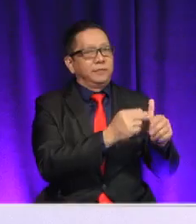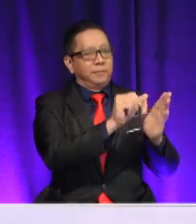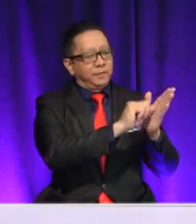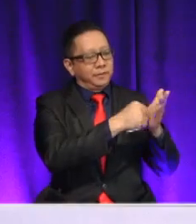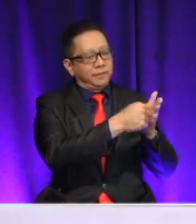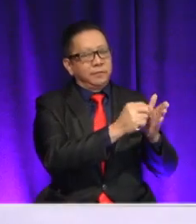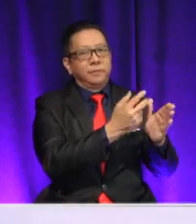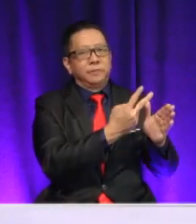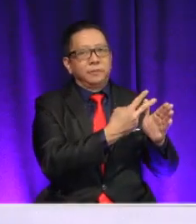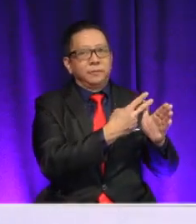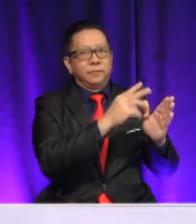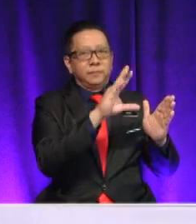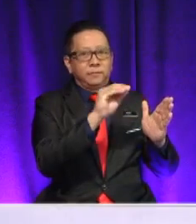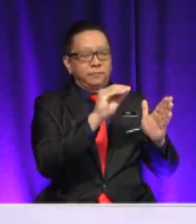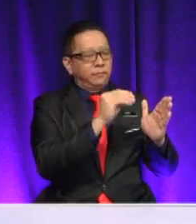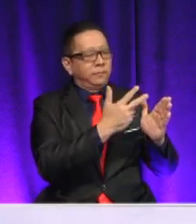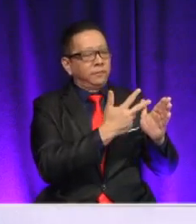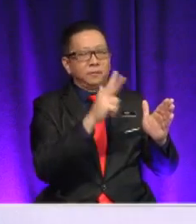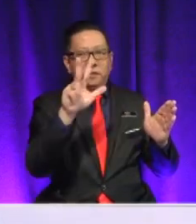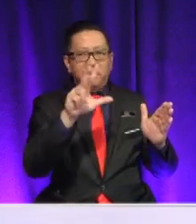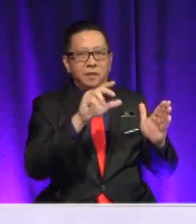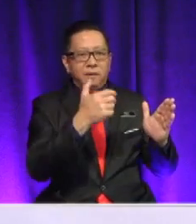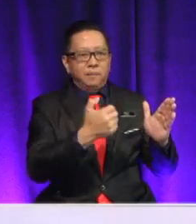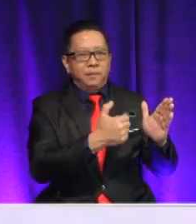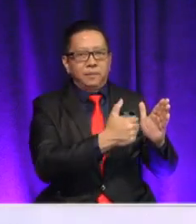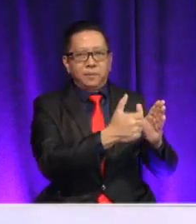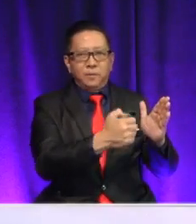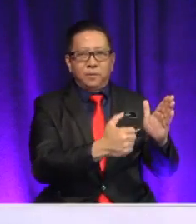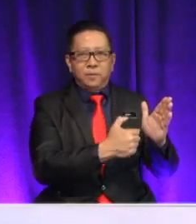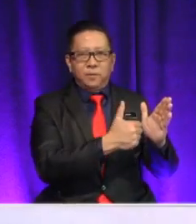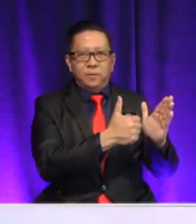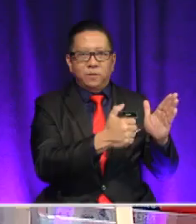pas dengan penyembuh tapi sebenarnya sebenarnya